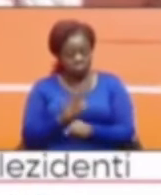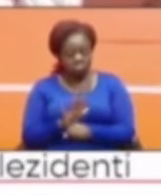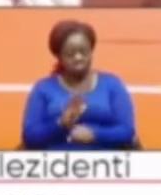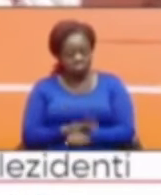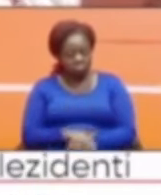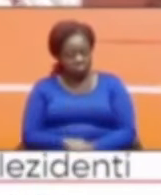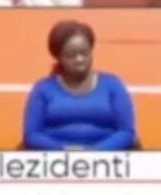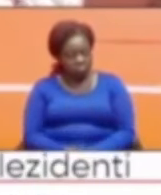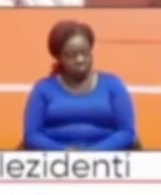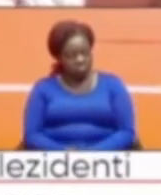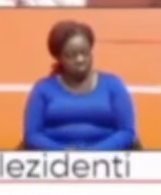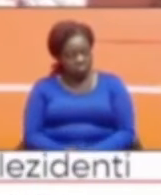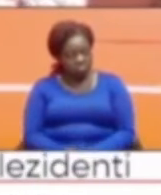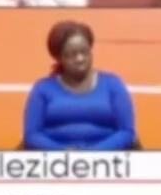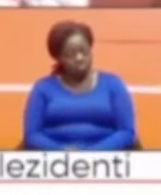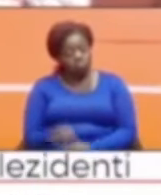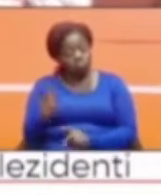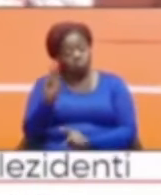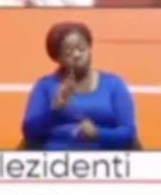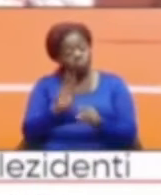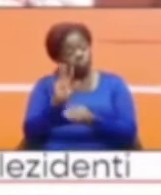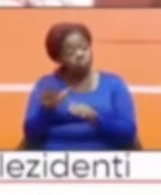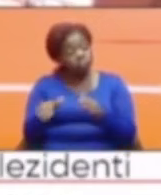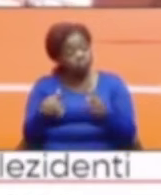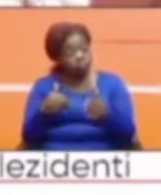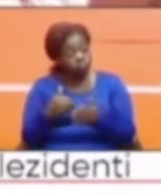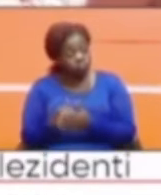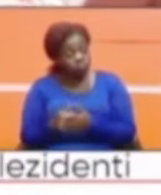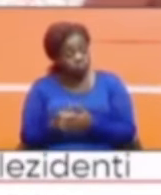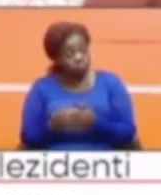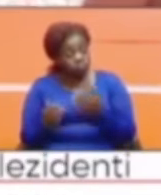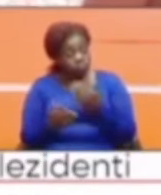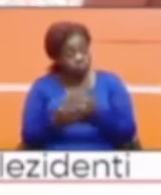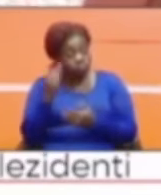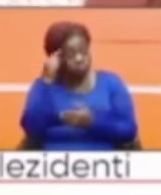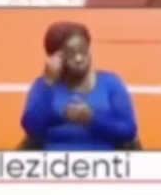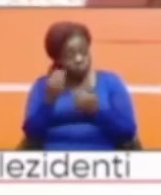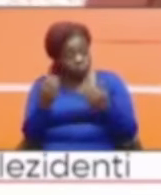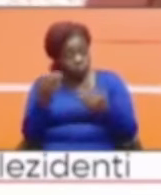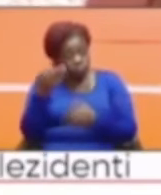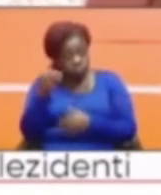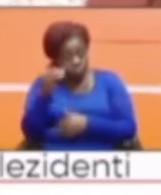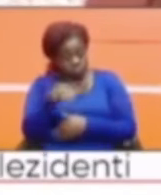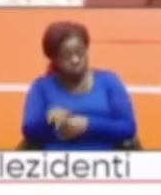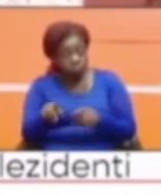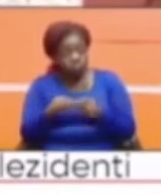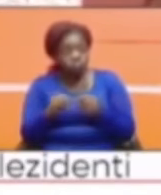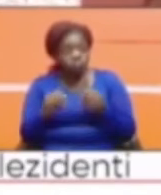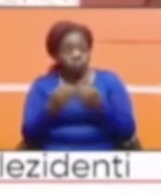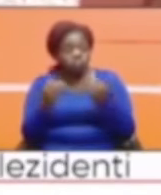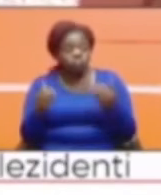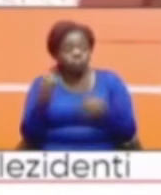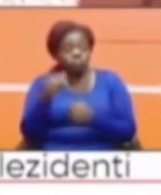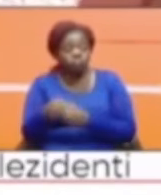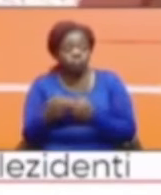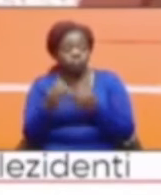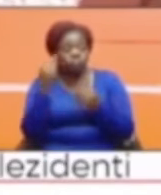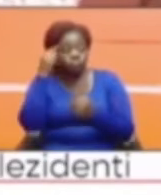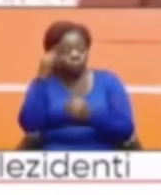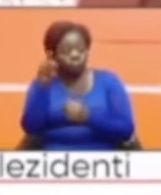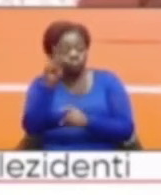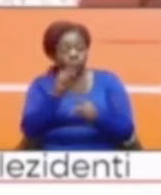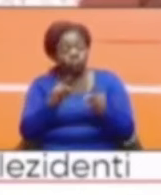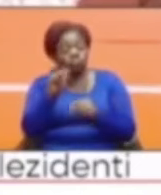yena. Abantu mwenna mwenna mwenna abalabirira abaana oba bammwe oba bazzukulu oba abaana b'abantu balala